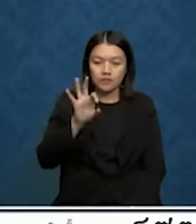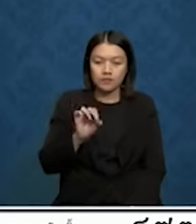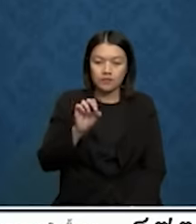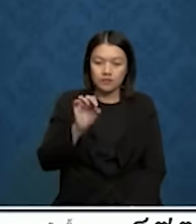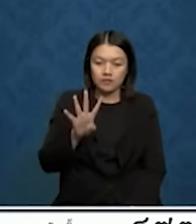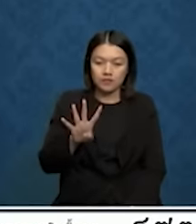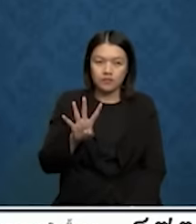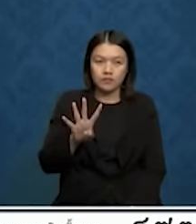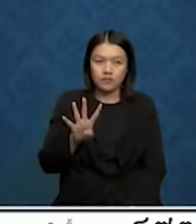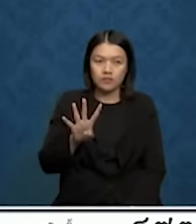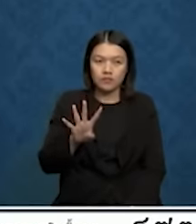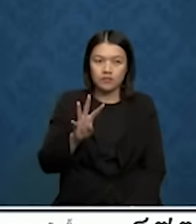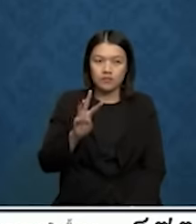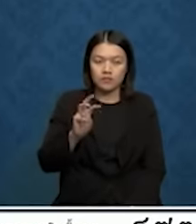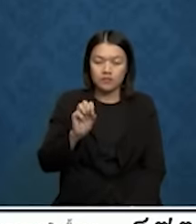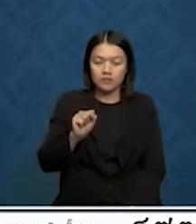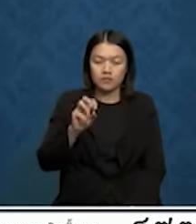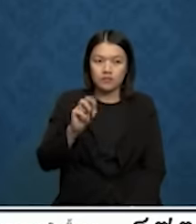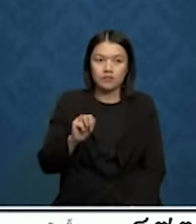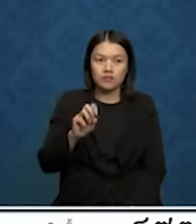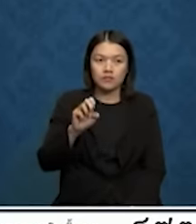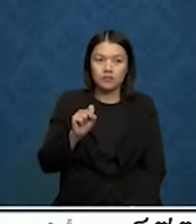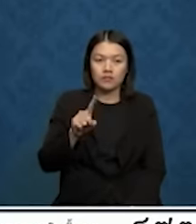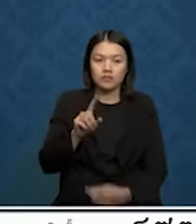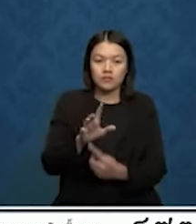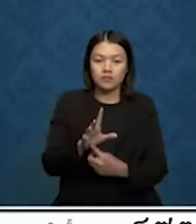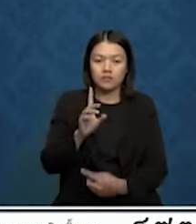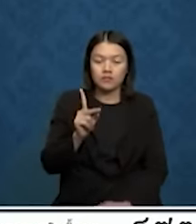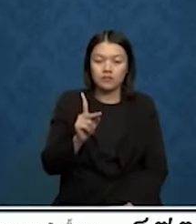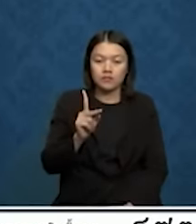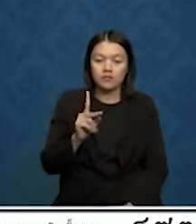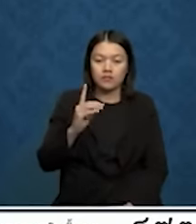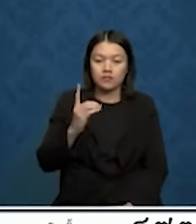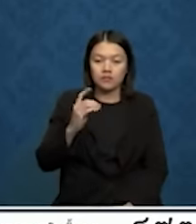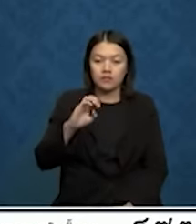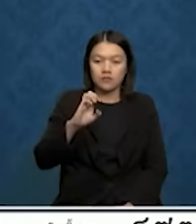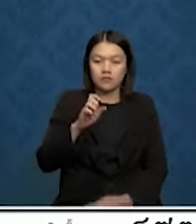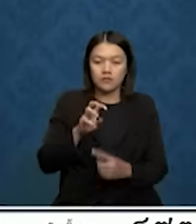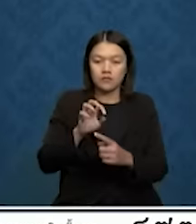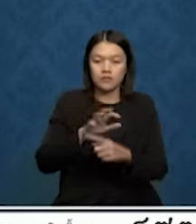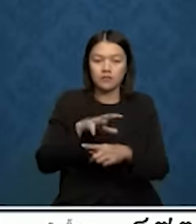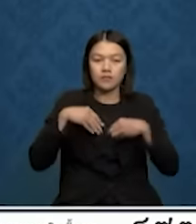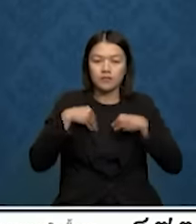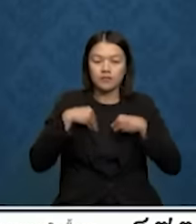394นายสมศักดิ์บุญประชม เห็นชอบครับ